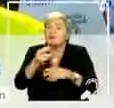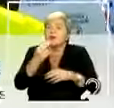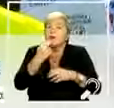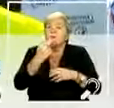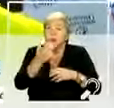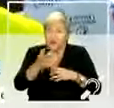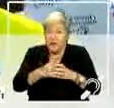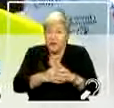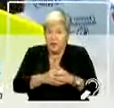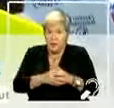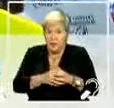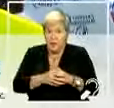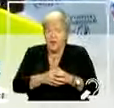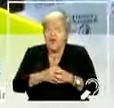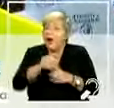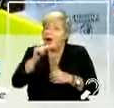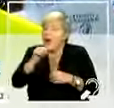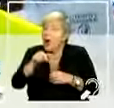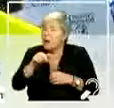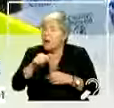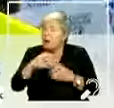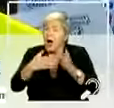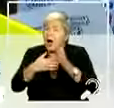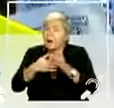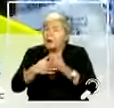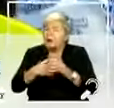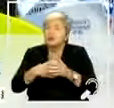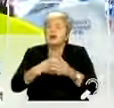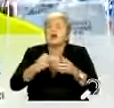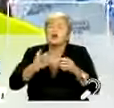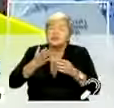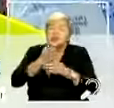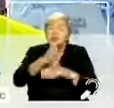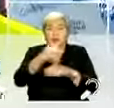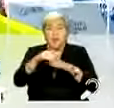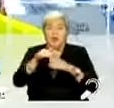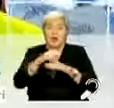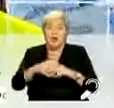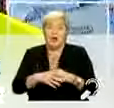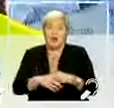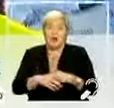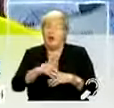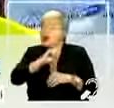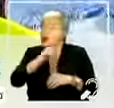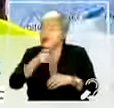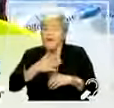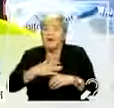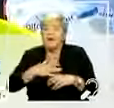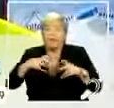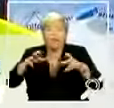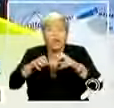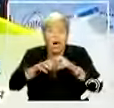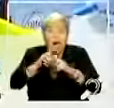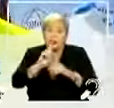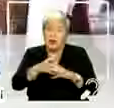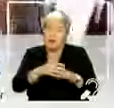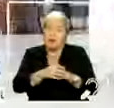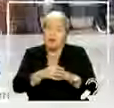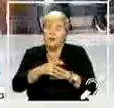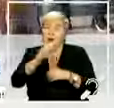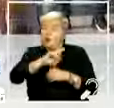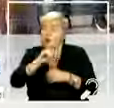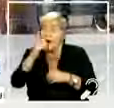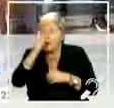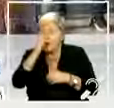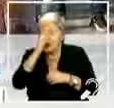Polițiștilor. Această situație ne-a adus să ieșim în stradă. Să nu mai acceptăm numai compromisuri și minciuni din